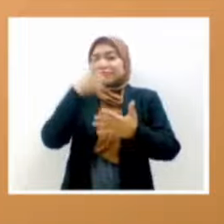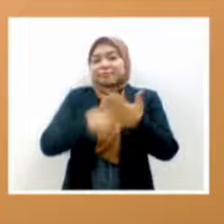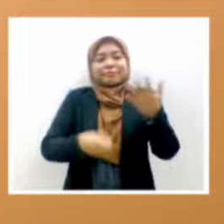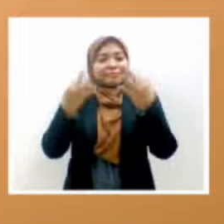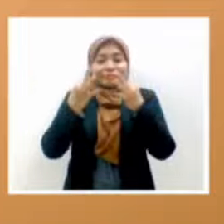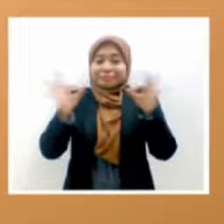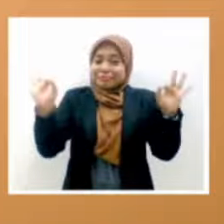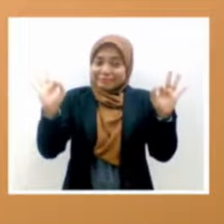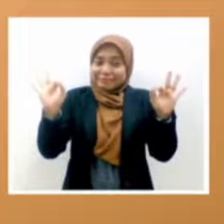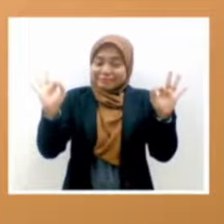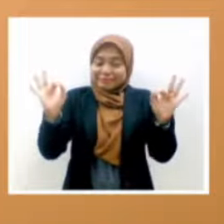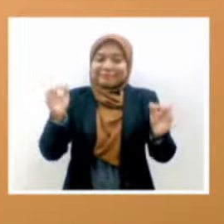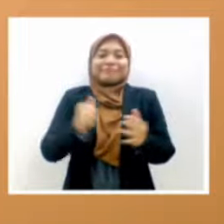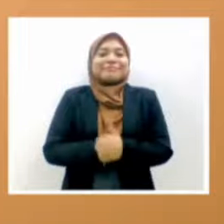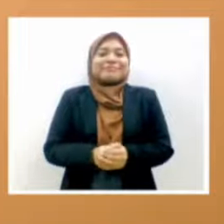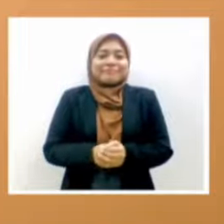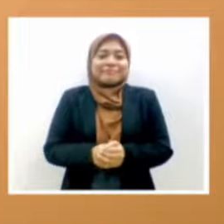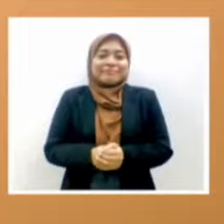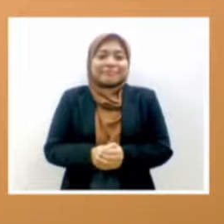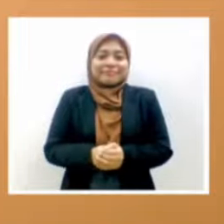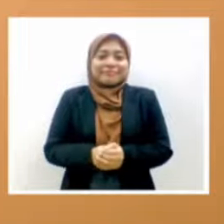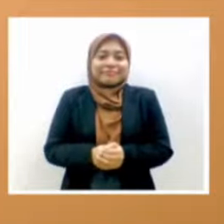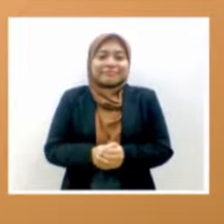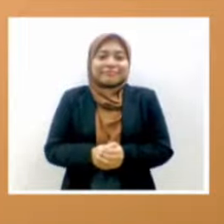pelepasan Cukai pendapatan